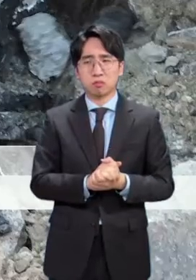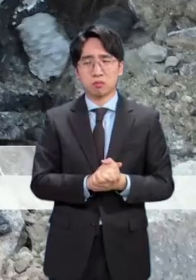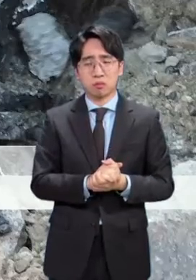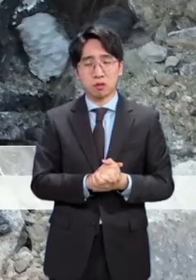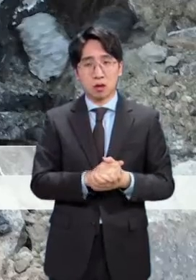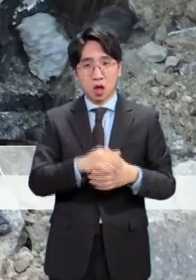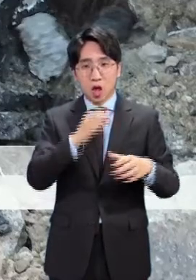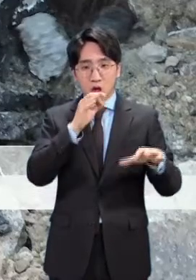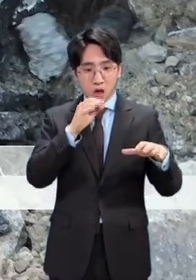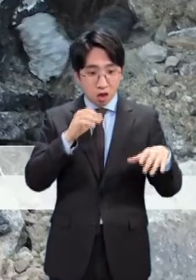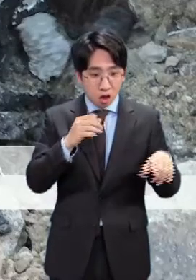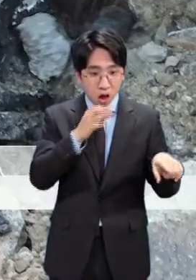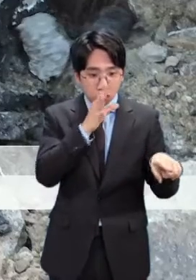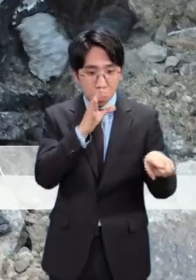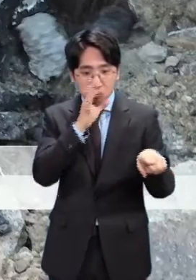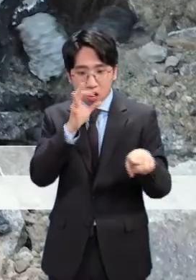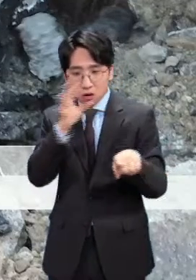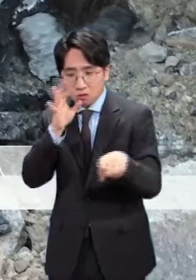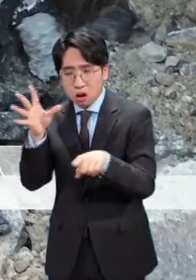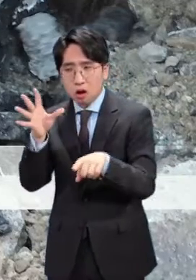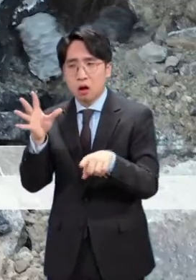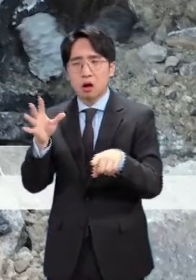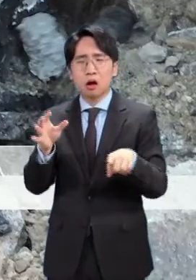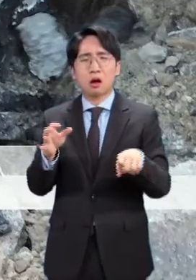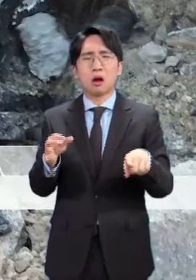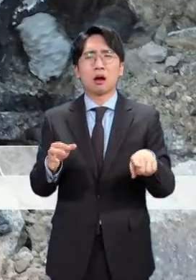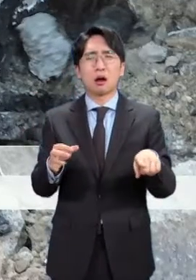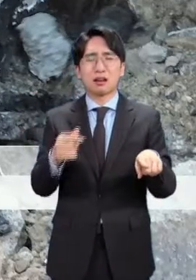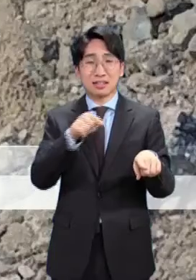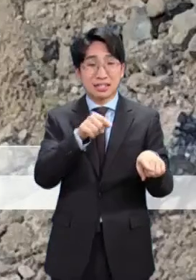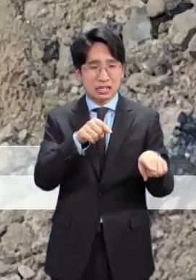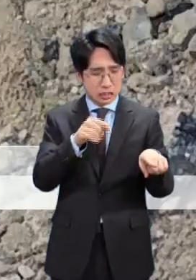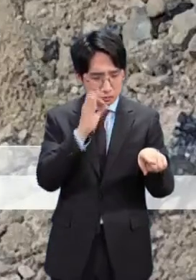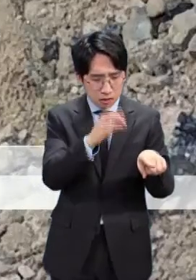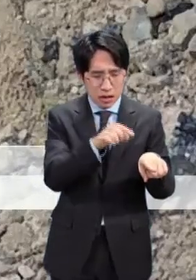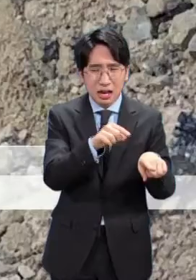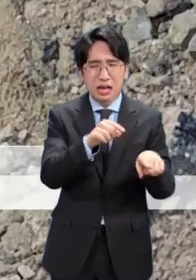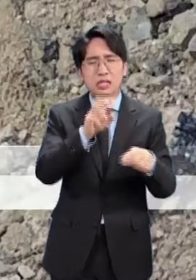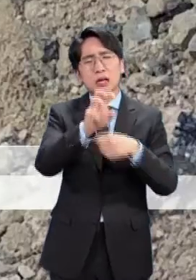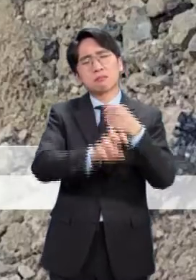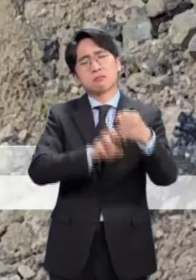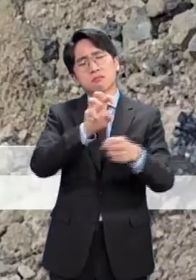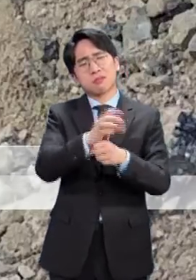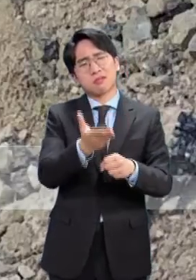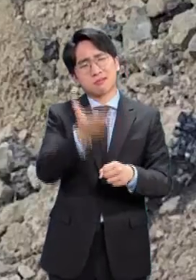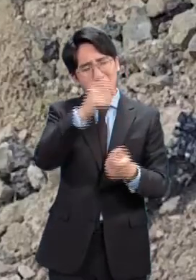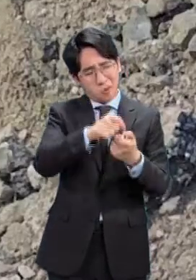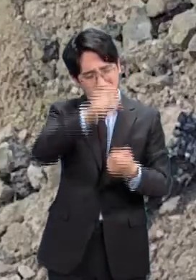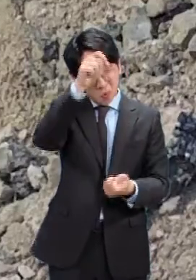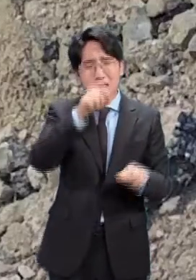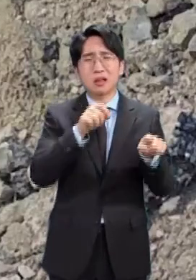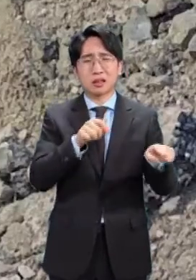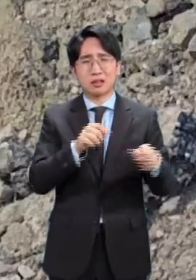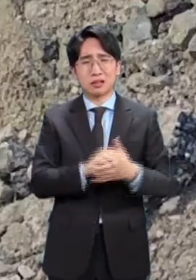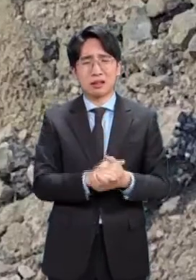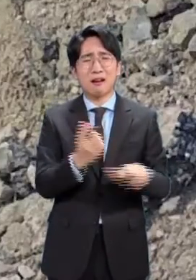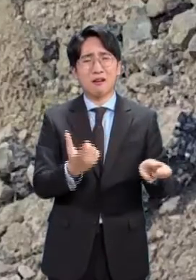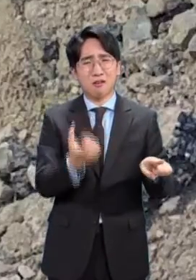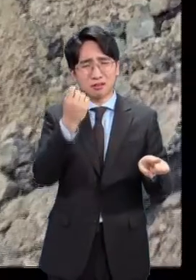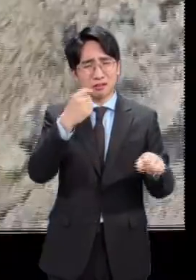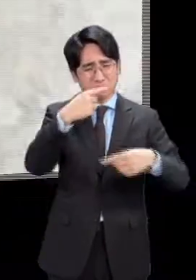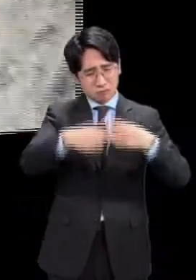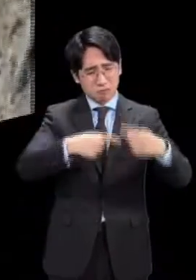발생한 곳의 하수관 역시 지난 1988년에 설치돼 30년이 지나 교체 대상인 걸로